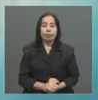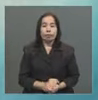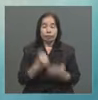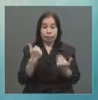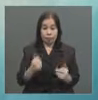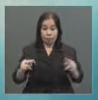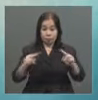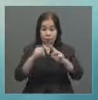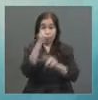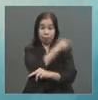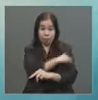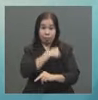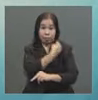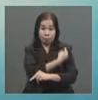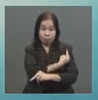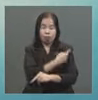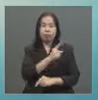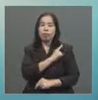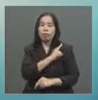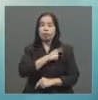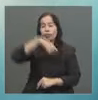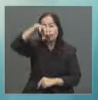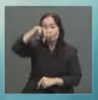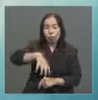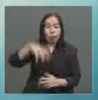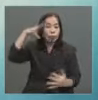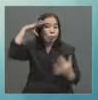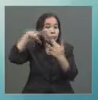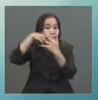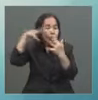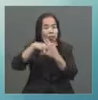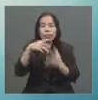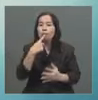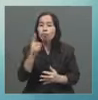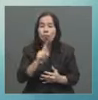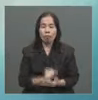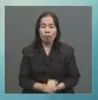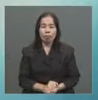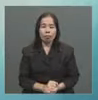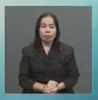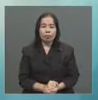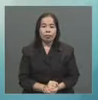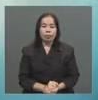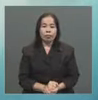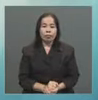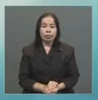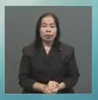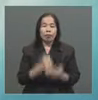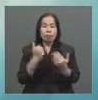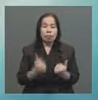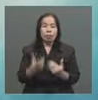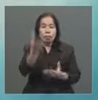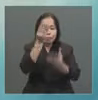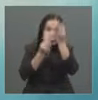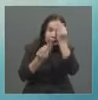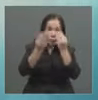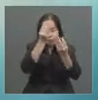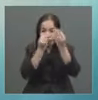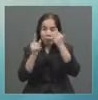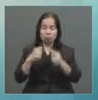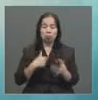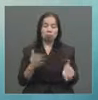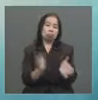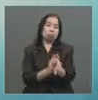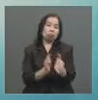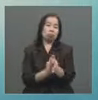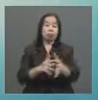สาธารณสุขโดยกรมสุขภาพจิตครับได้ให้เห็นถึงการรับรู้ข้อมูลข่าวสารต้องชมพี่น้องประ